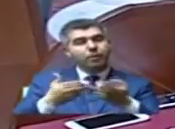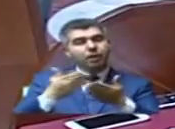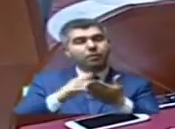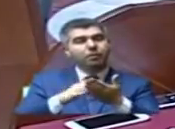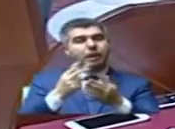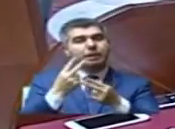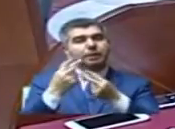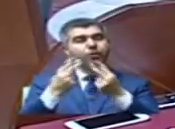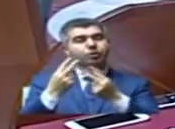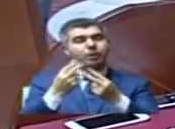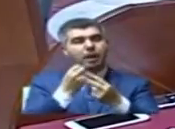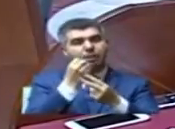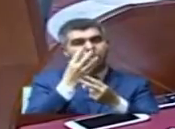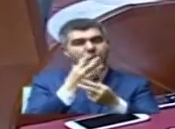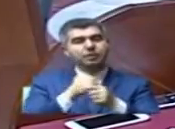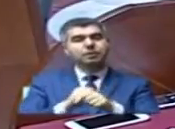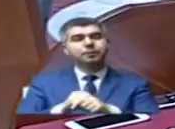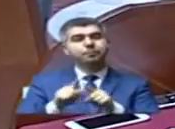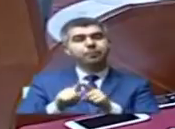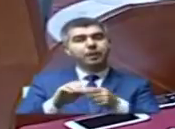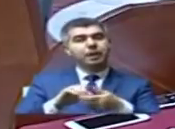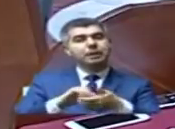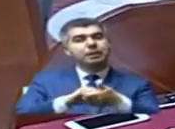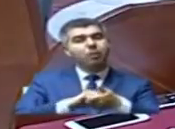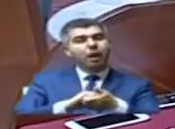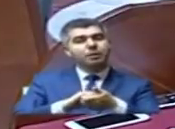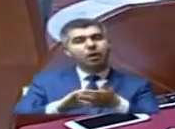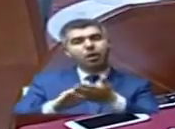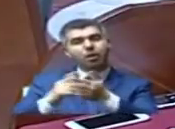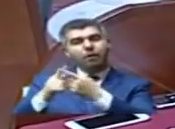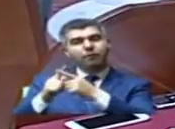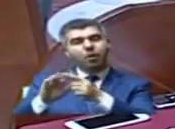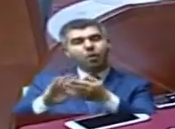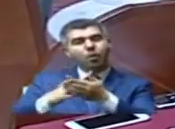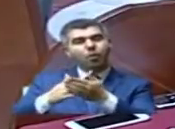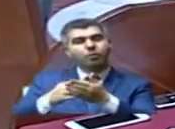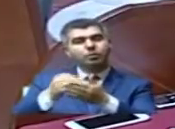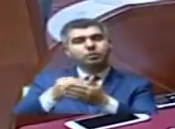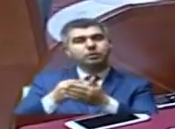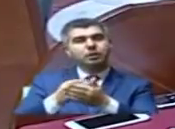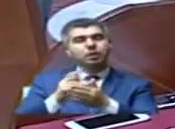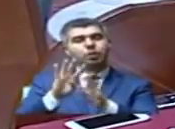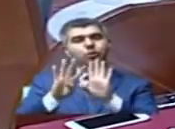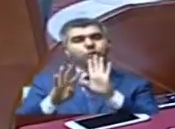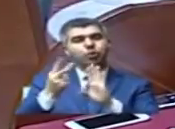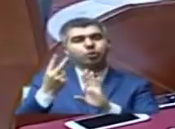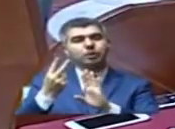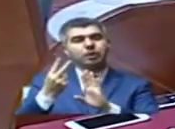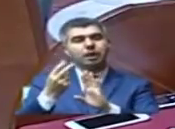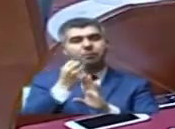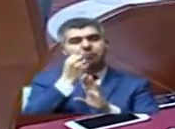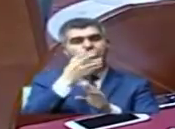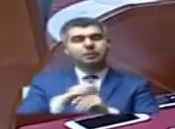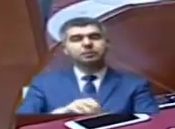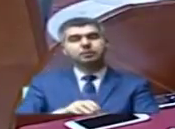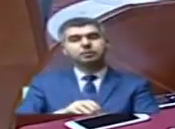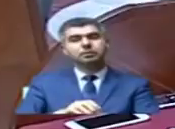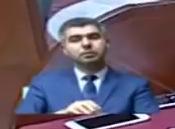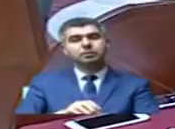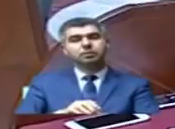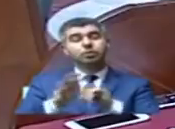يوم 22 مارس، المنظمة الديمقراطية الشغل يوم 28 مارس، والفدرالية الديمقراطية الشغل يوم 23 مارس الأخير،